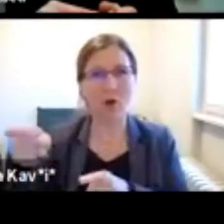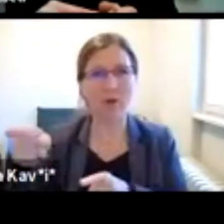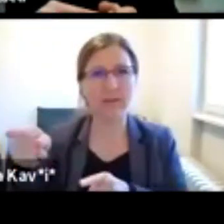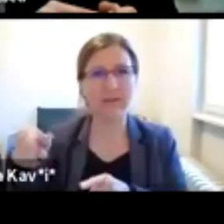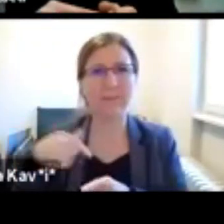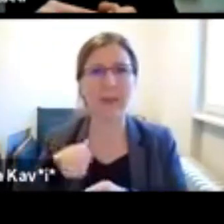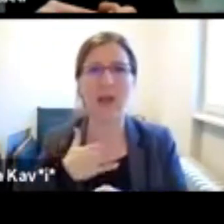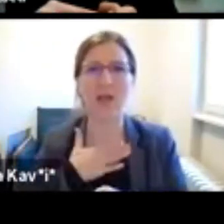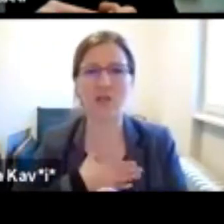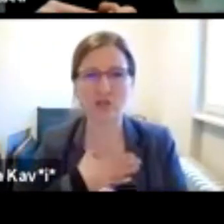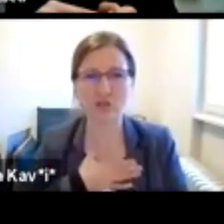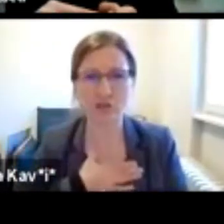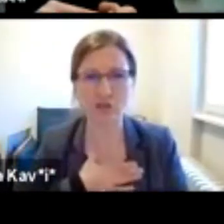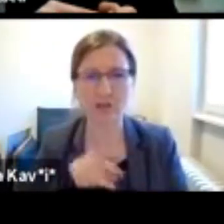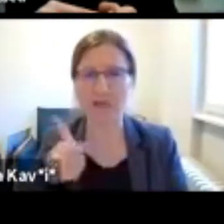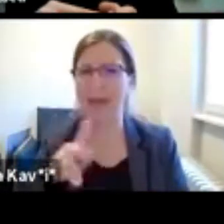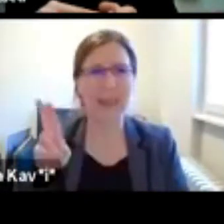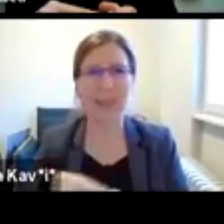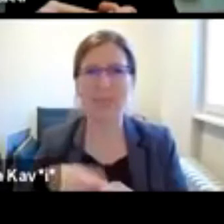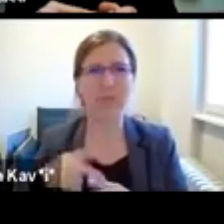ne budeš pozitivna,